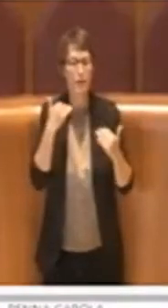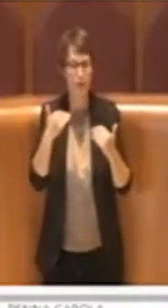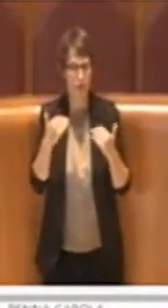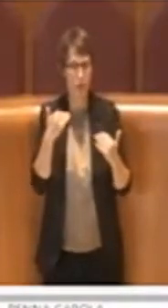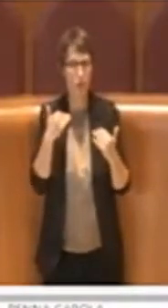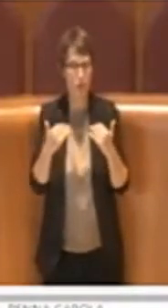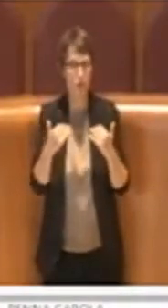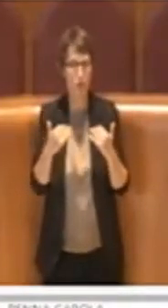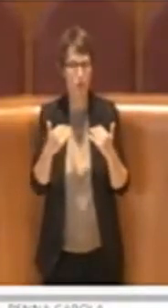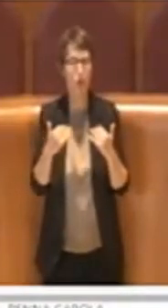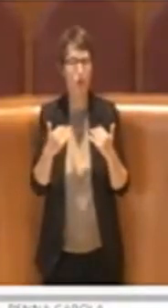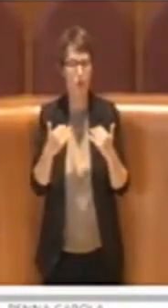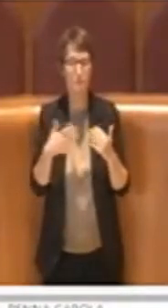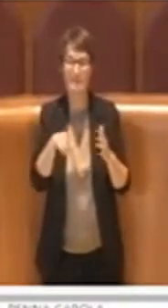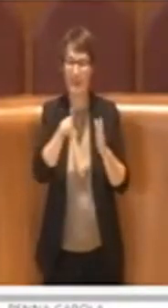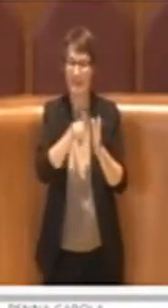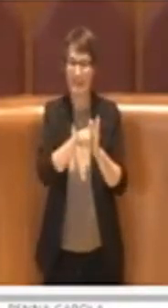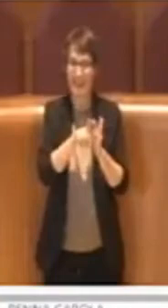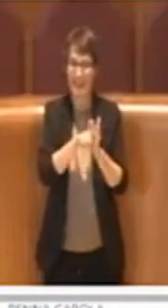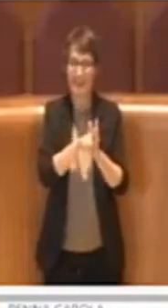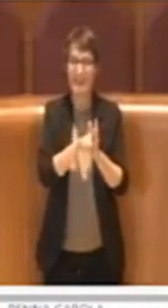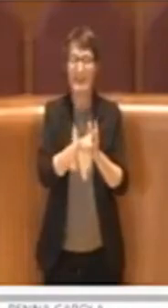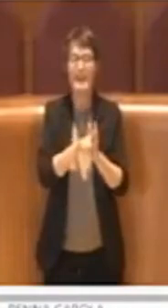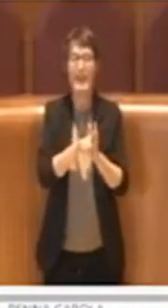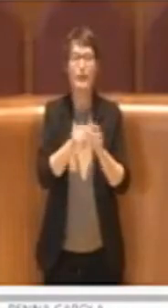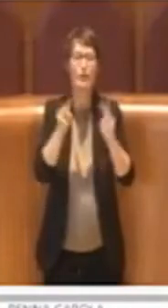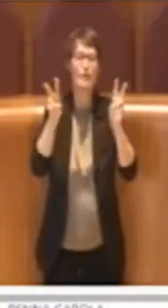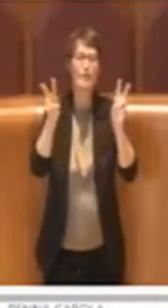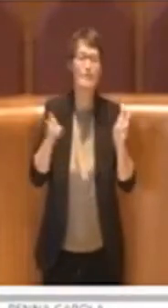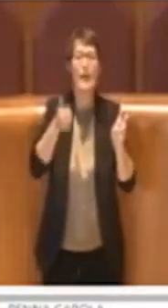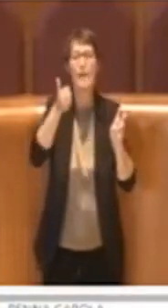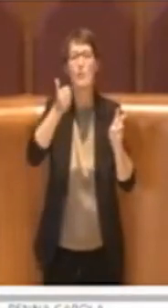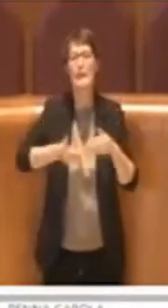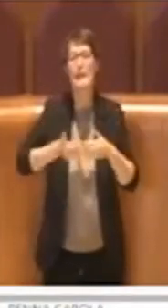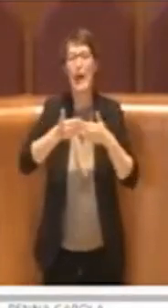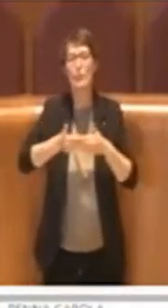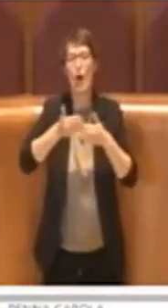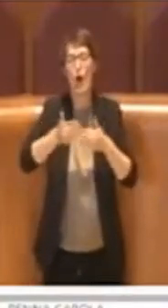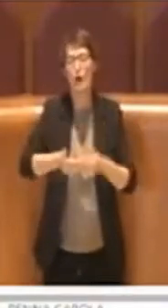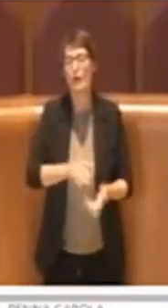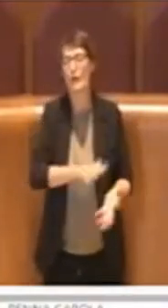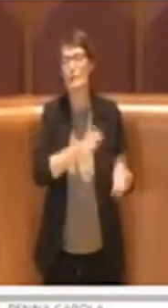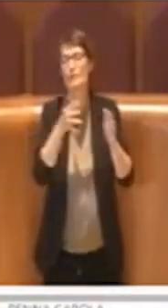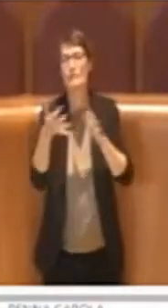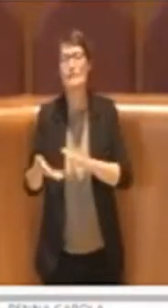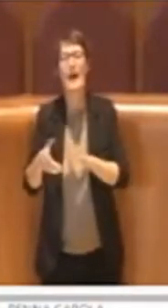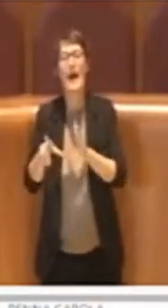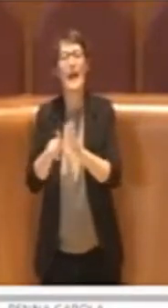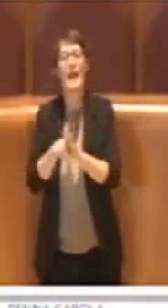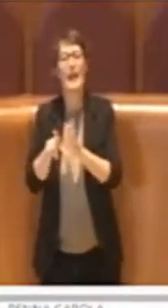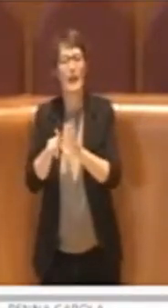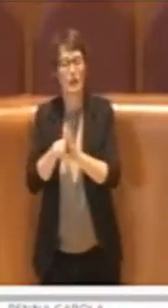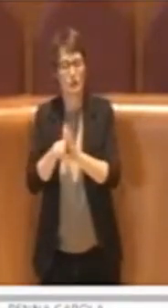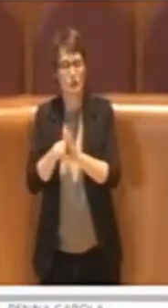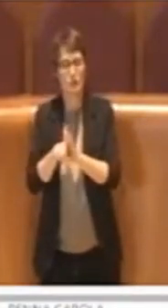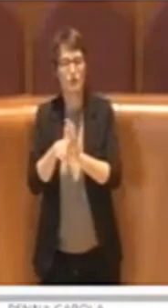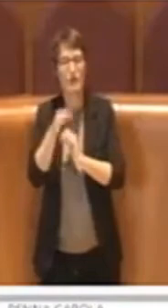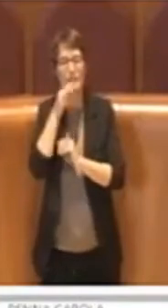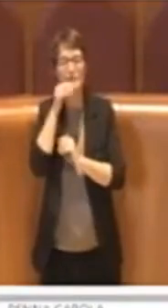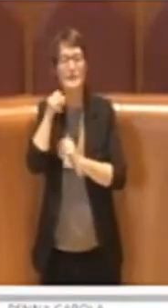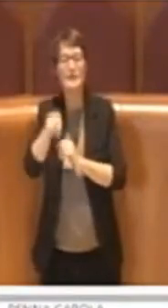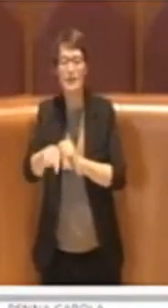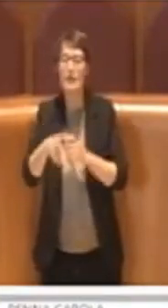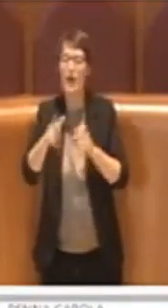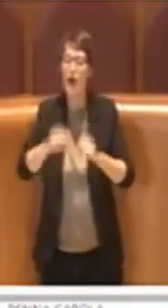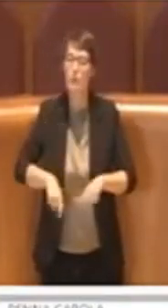ha convertito in legge il decreto mille proroghe, con il quale veniva sdoganata la possibilità di creare le comunità